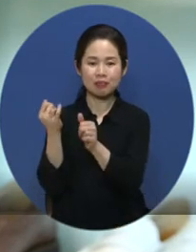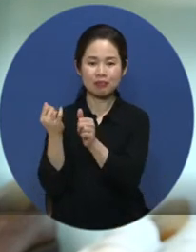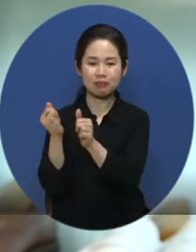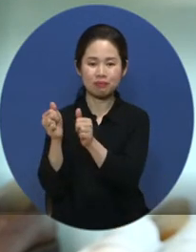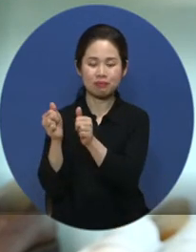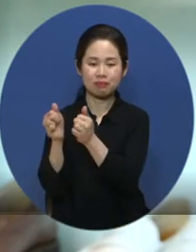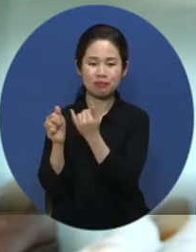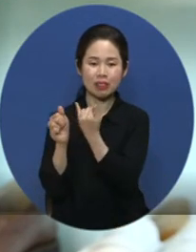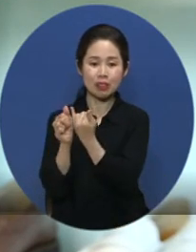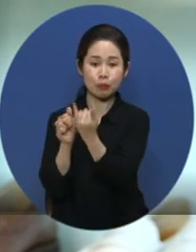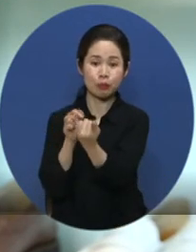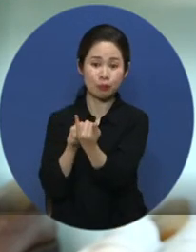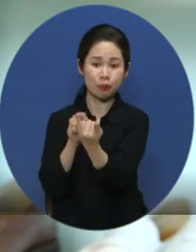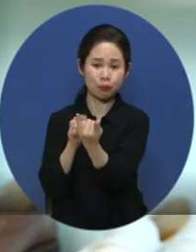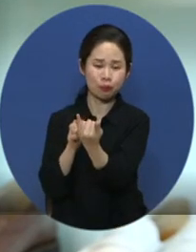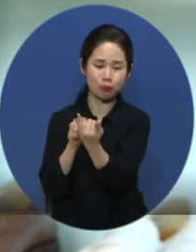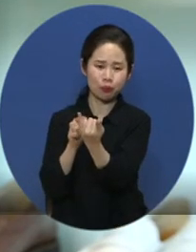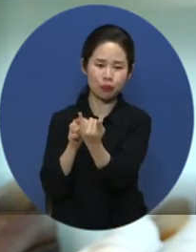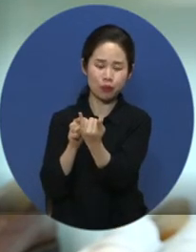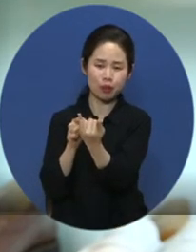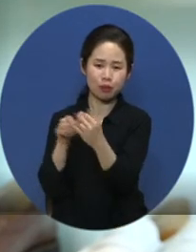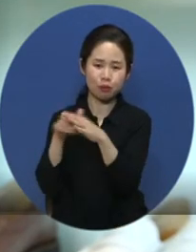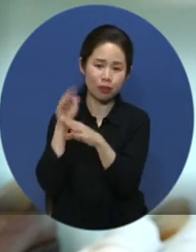맞춰 신으시면서 아주 좋아하셨어요.